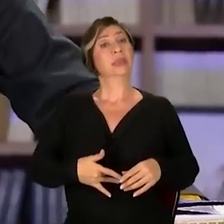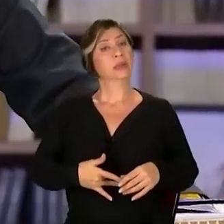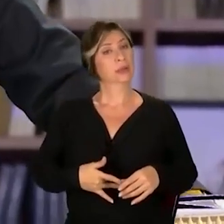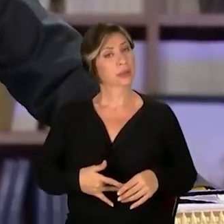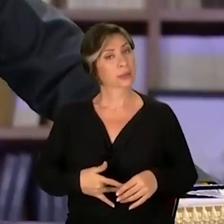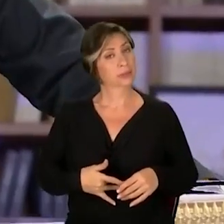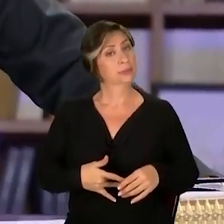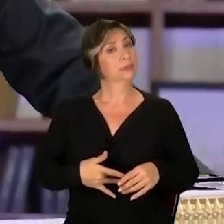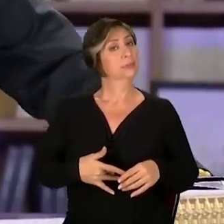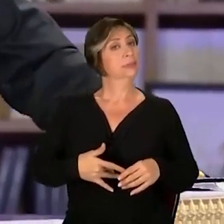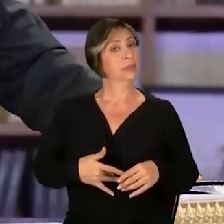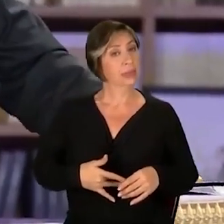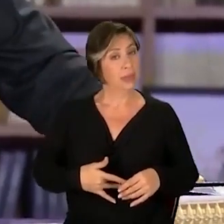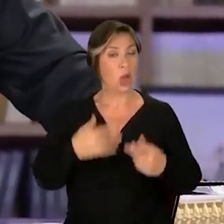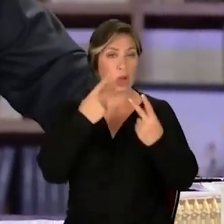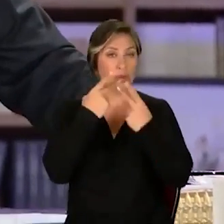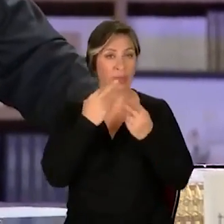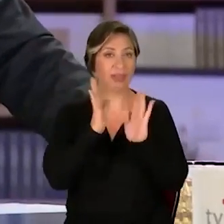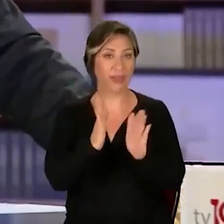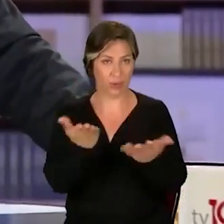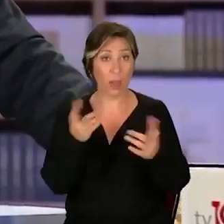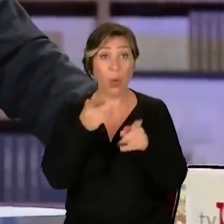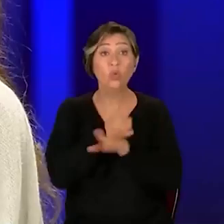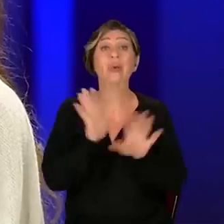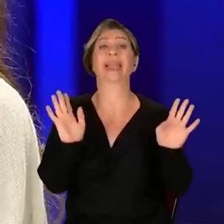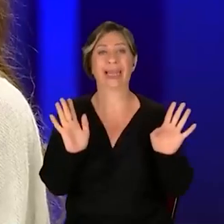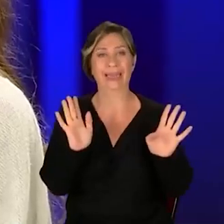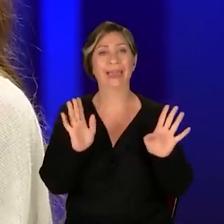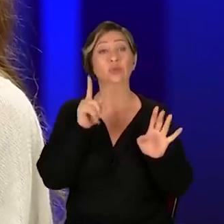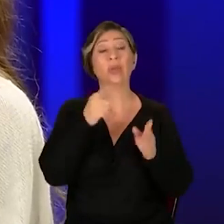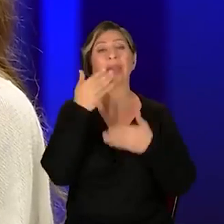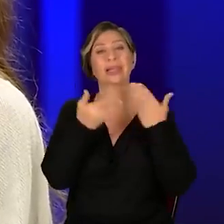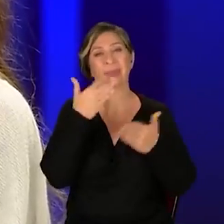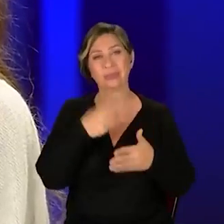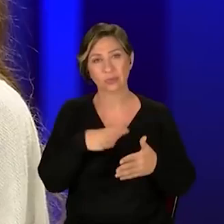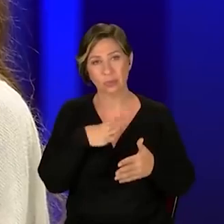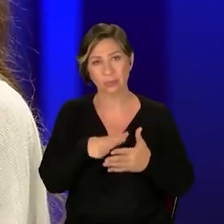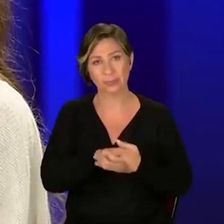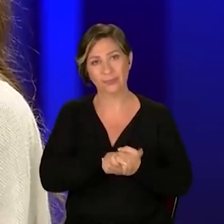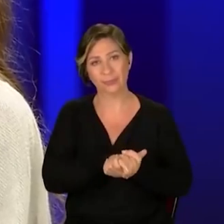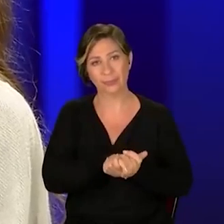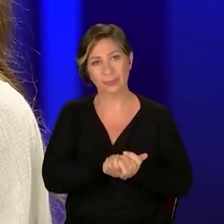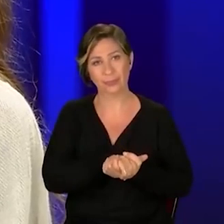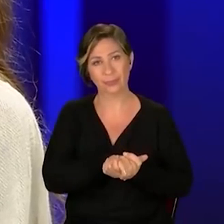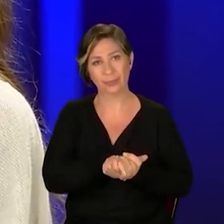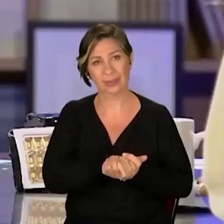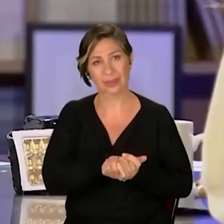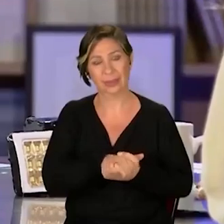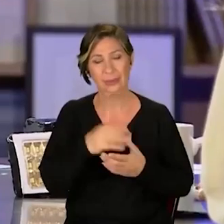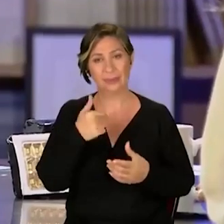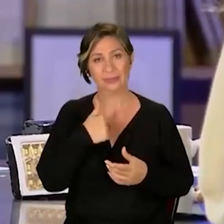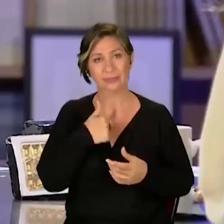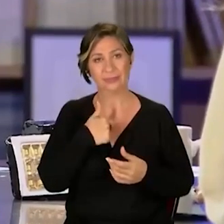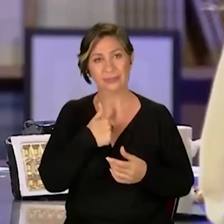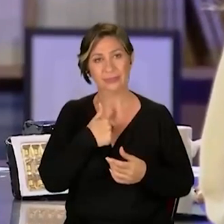mahmih konuşmaya devam ediyorlar. Öyle değil aslında. Yani şunu anlatmak istiyorum. Biz mesela hiç şöyle